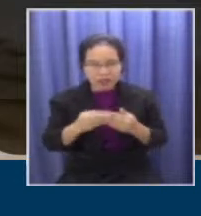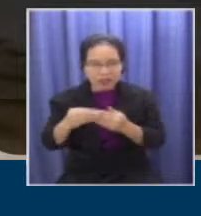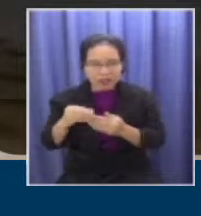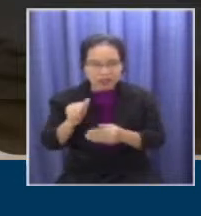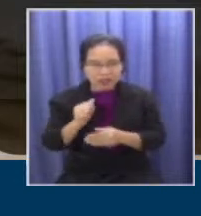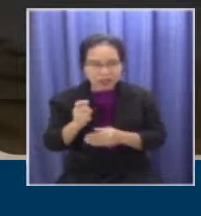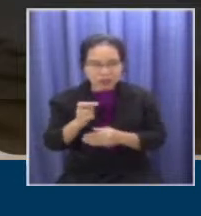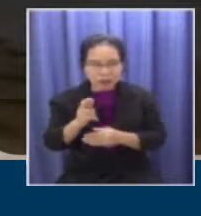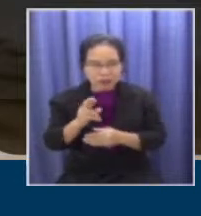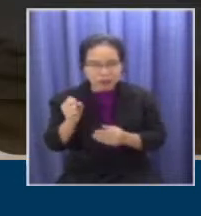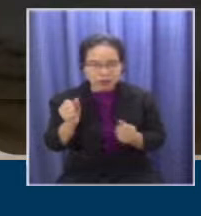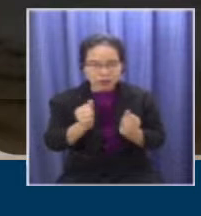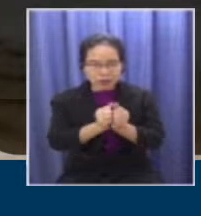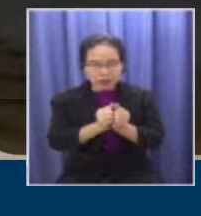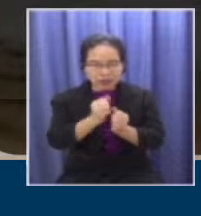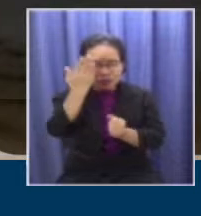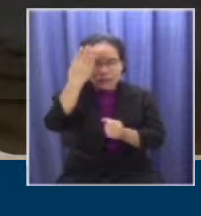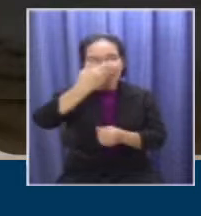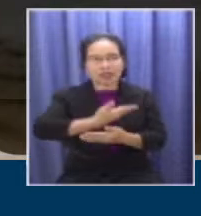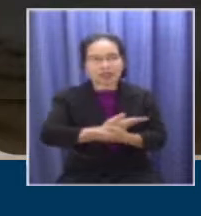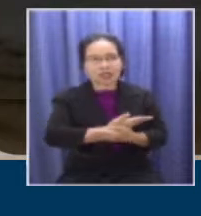ewenante